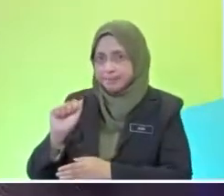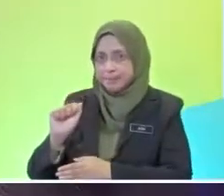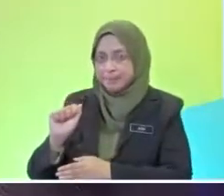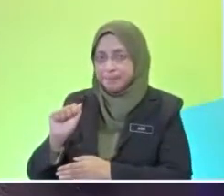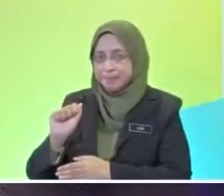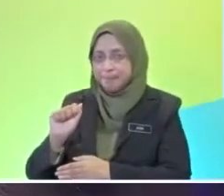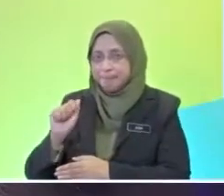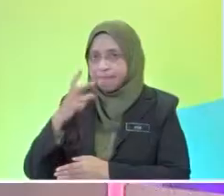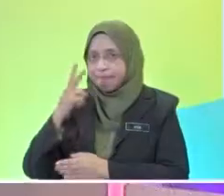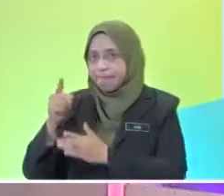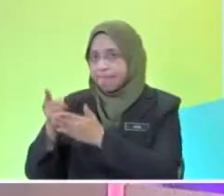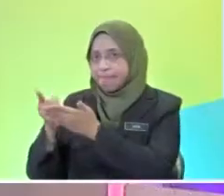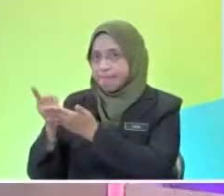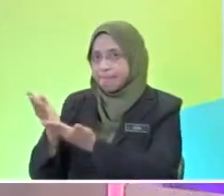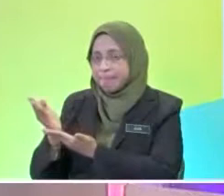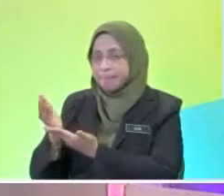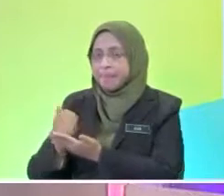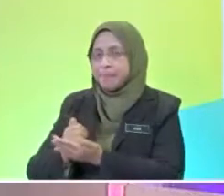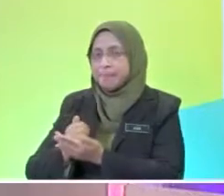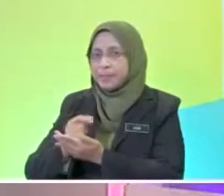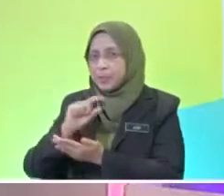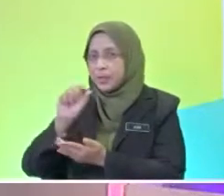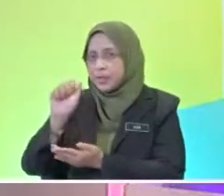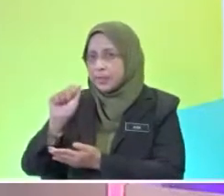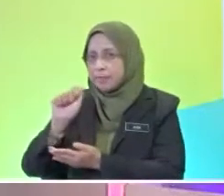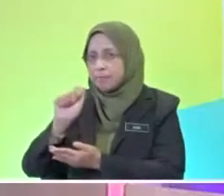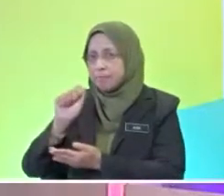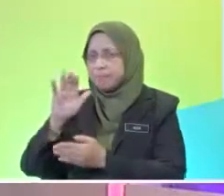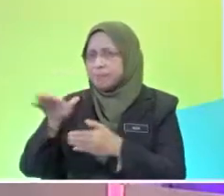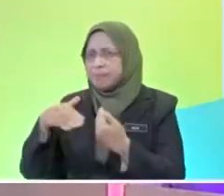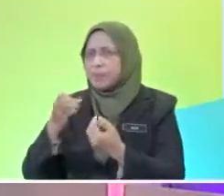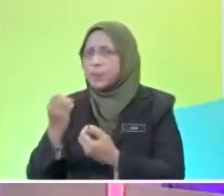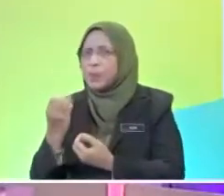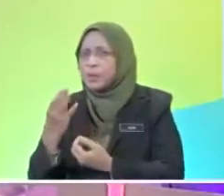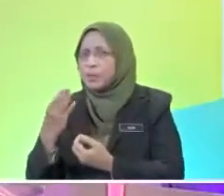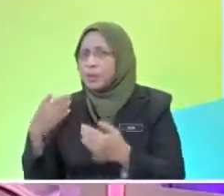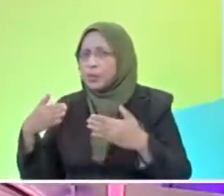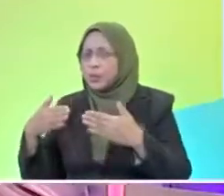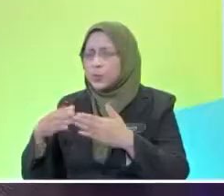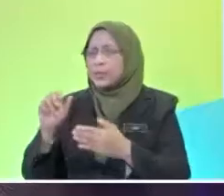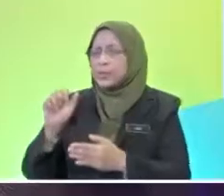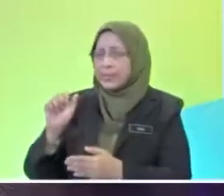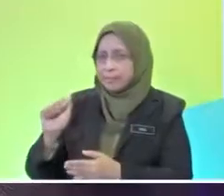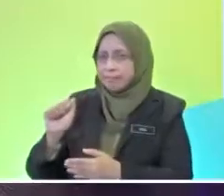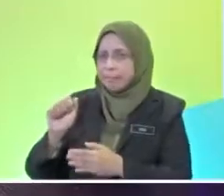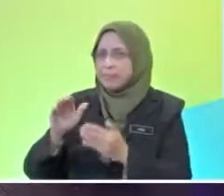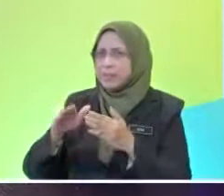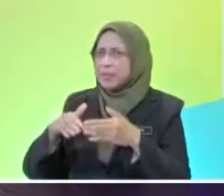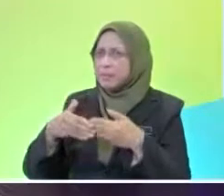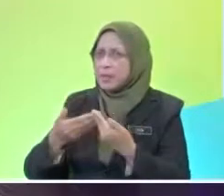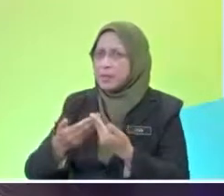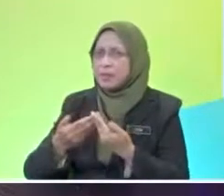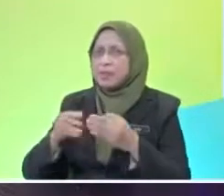bahagian sinilah. Kalau kita tengok di skrin, kita ada labelkan A. Sekarang kita nak labelkan sudut di bahagian sini. Di bahagian sini, Ego? Ya. Okay. Bagaimana, Abang